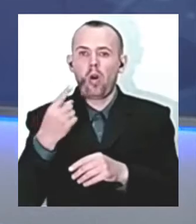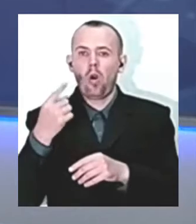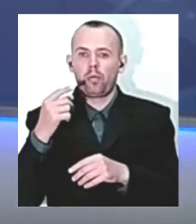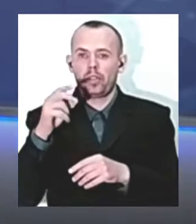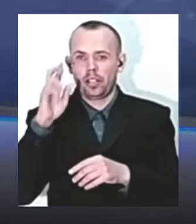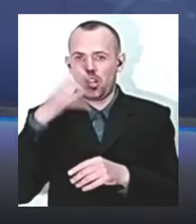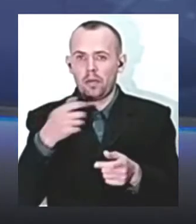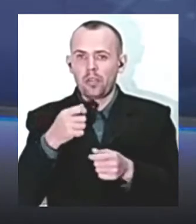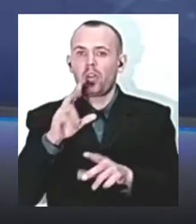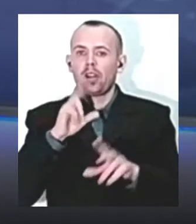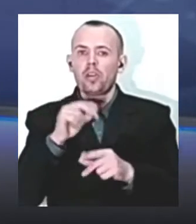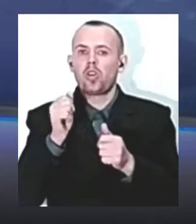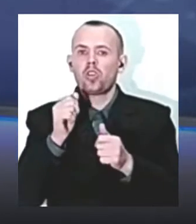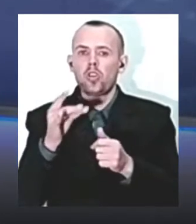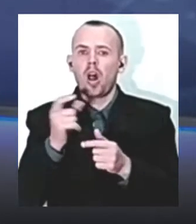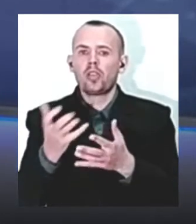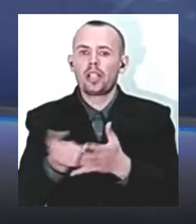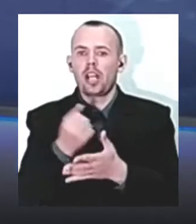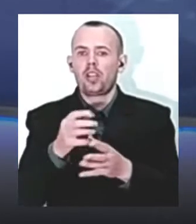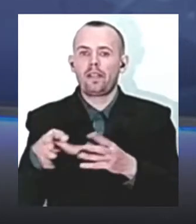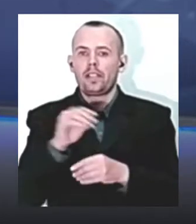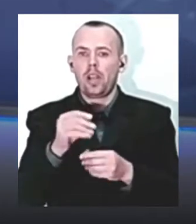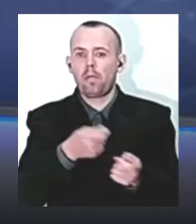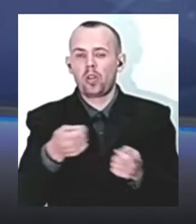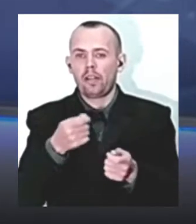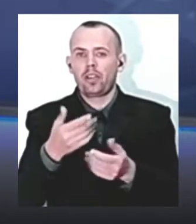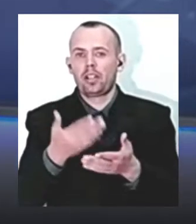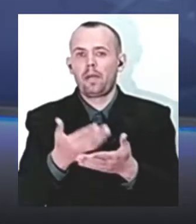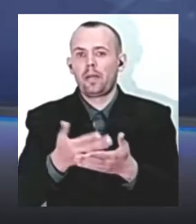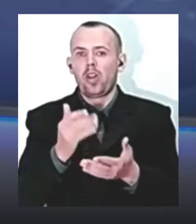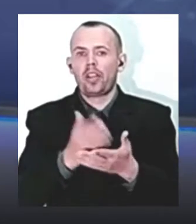намагаються щоразу знайти ці поставки. Наприклад, там є поставки з